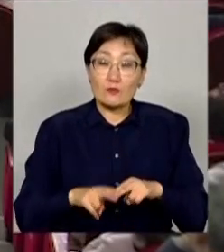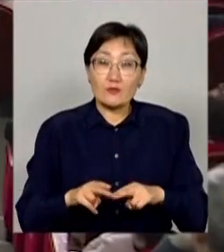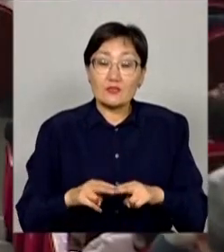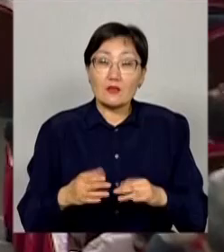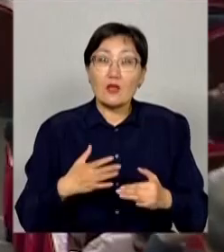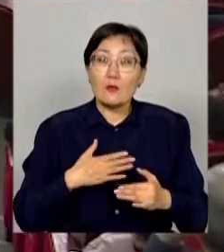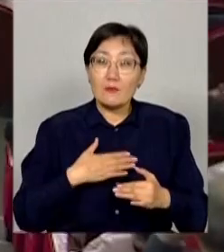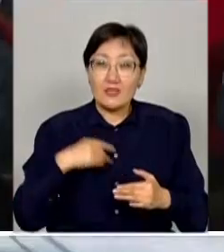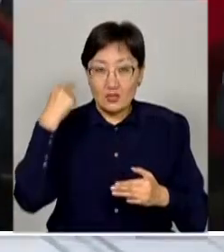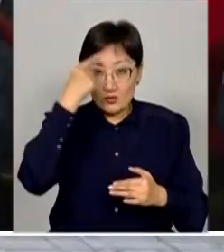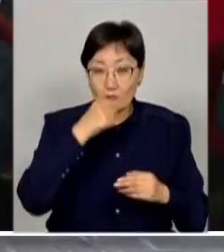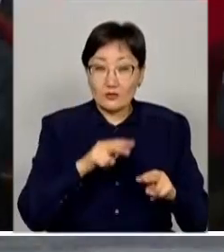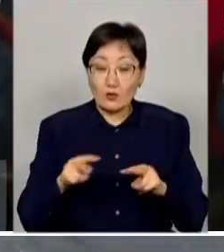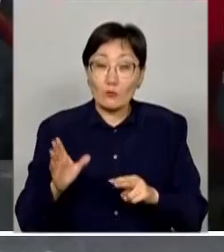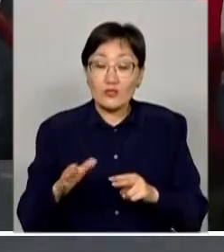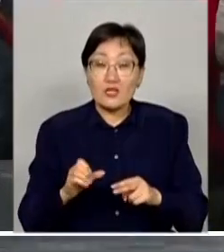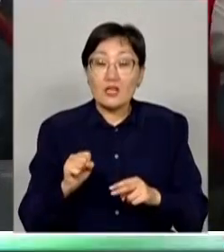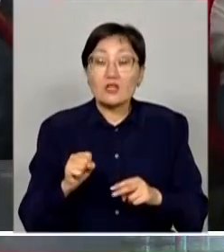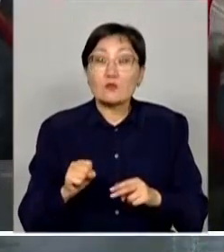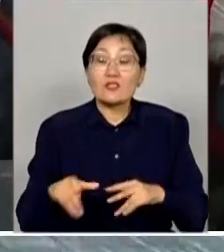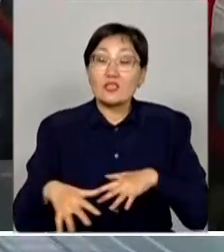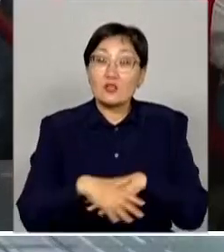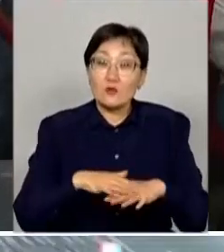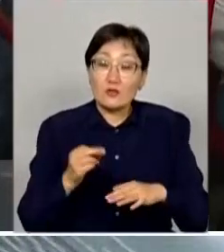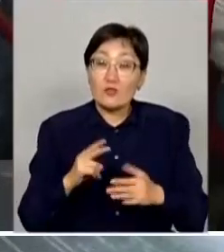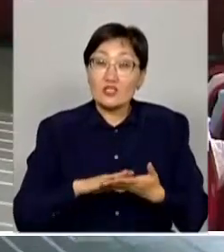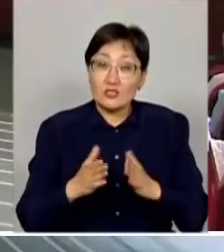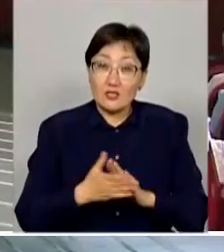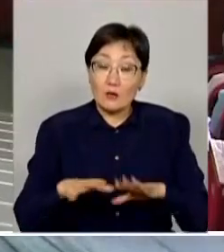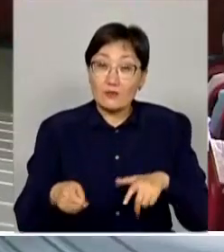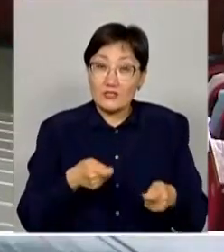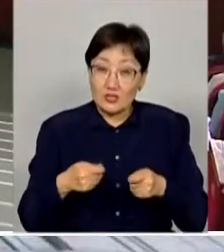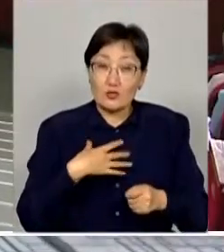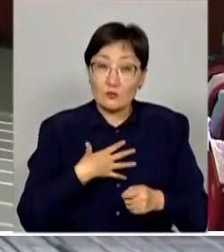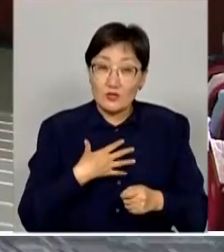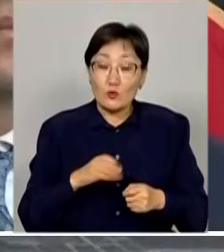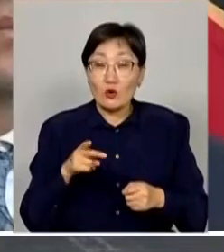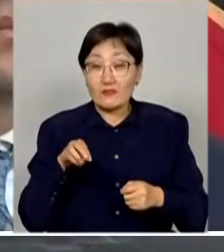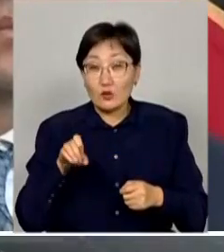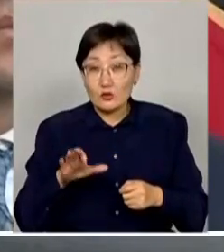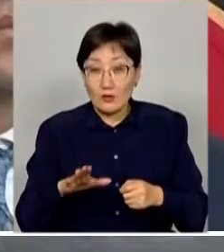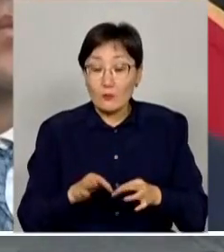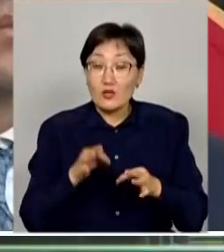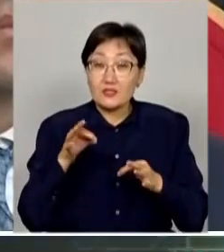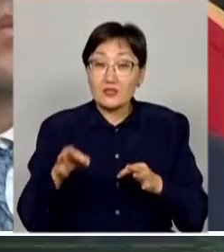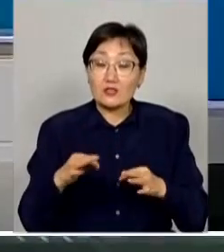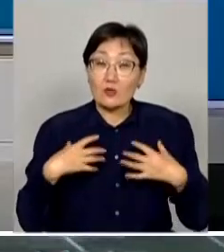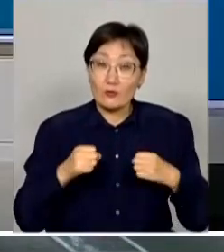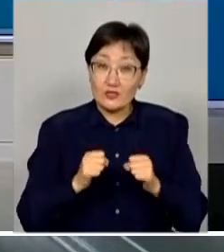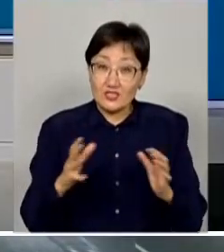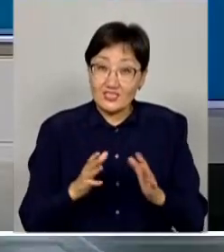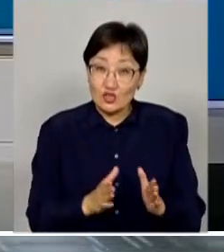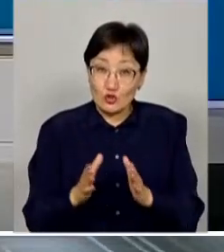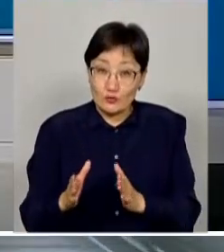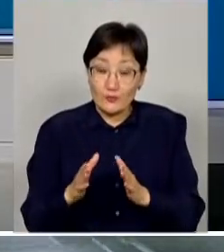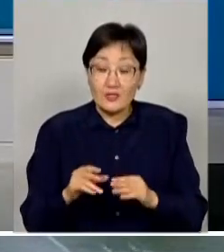жеке бақылауымда болады. Ақжайықты жайлаған жұрттың әлеуметтік жағдайы да президентті алаңдатты. Қасым Жомарт Тоқаев облыстағы денсаулық сақтау жүйесі